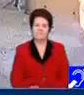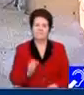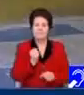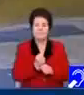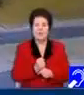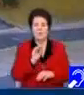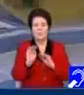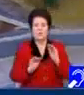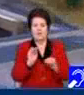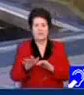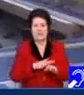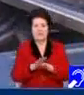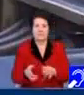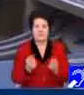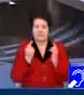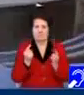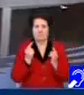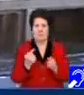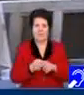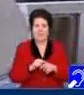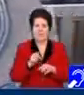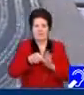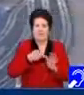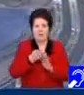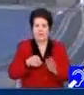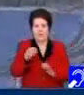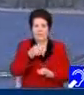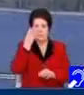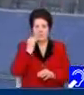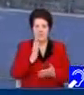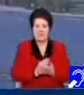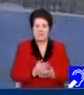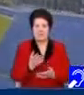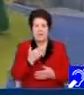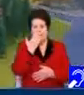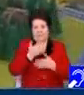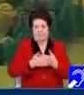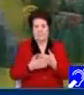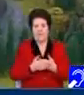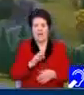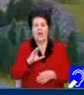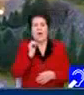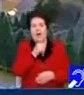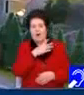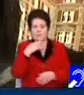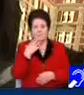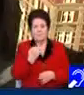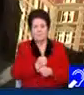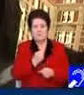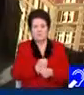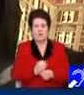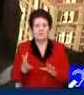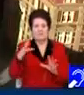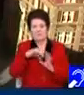Lucrările pentru realizarea celei mai mari diorame feroviare din Republica Moldova sunt pe ultima sută de metri. Ani buni de muncă și investiții serioase